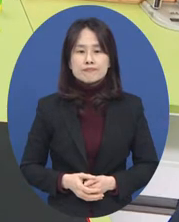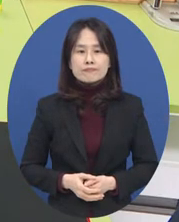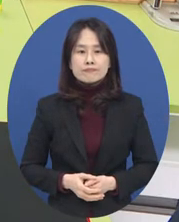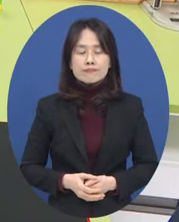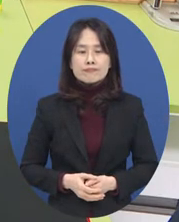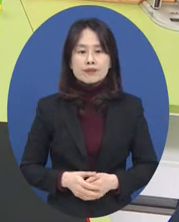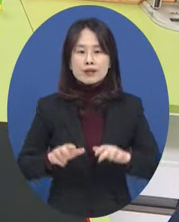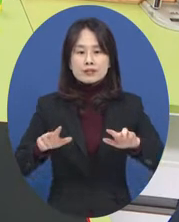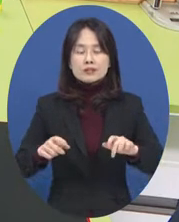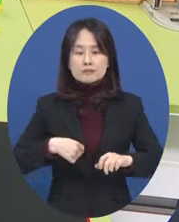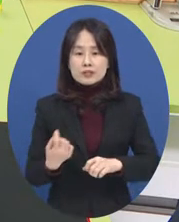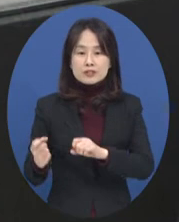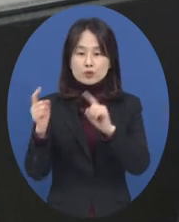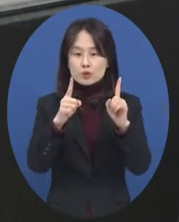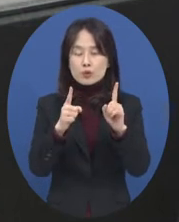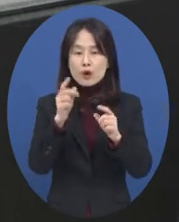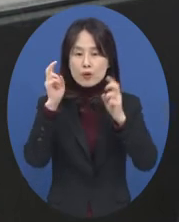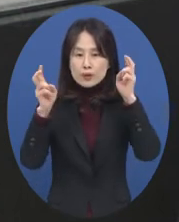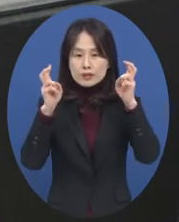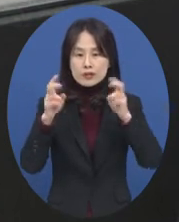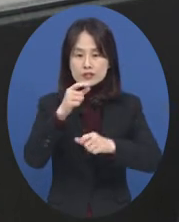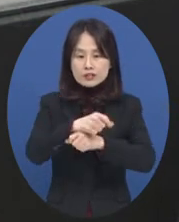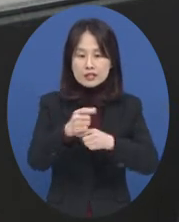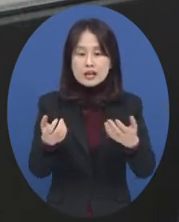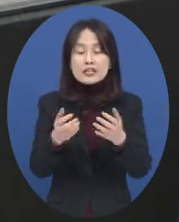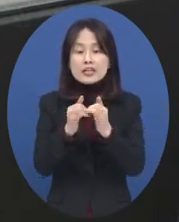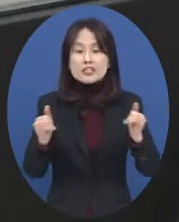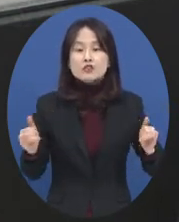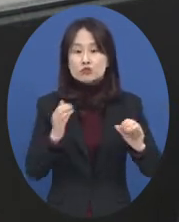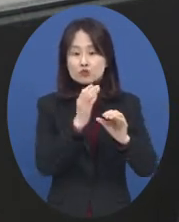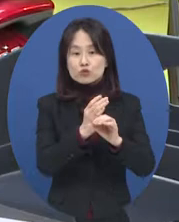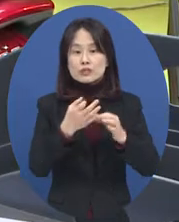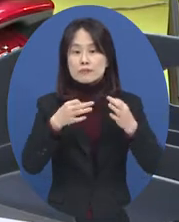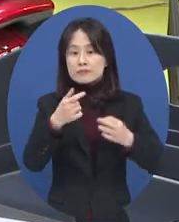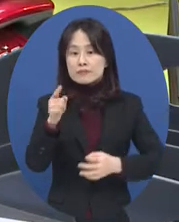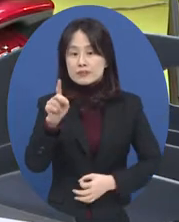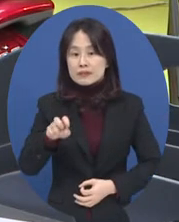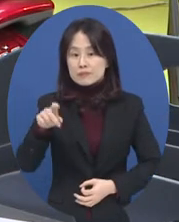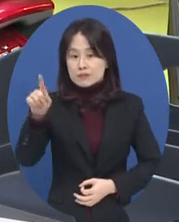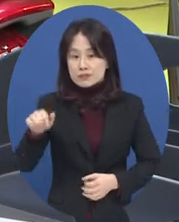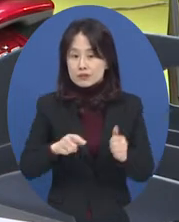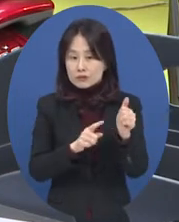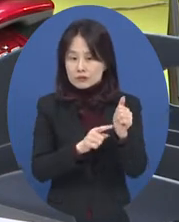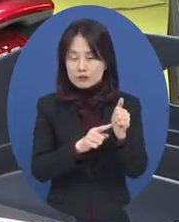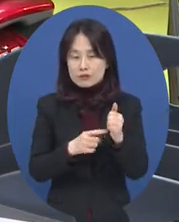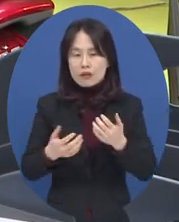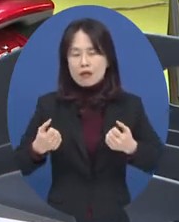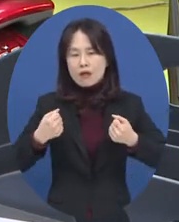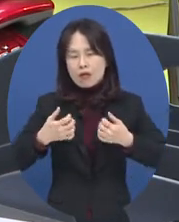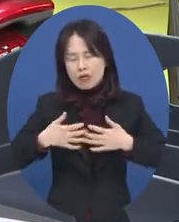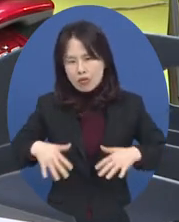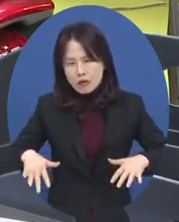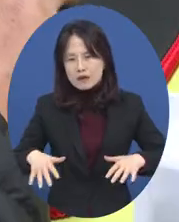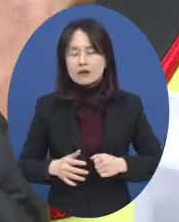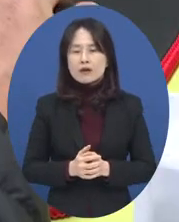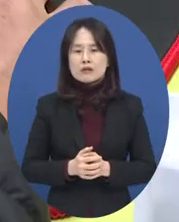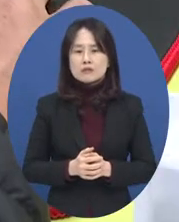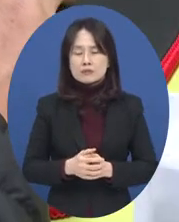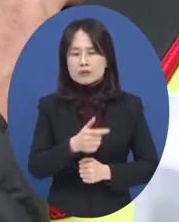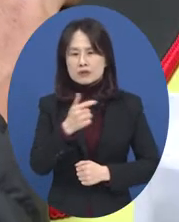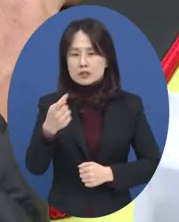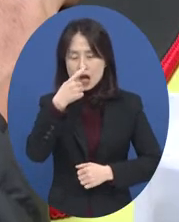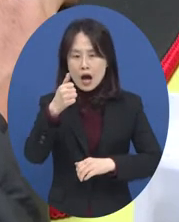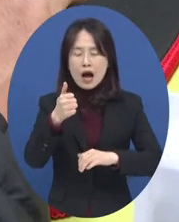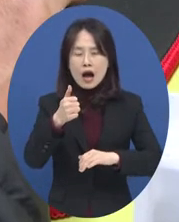현재는 자활기업에서 사무직원으로 근무 중인 김남석 씨. 건강 악화로 운영하던 대형 학원을